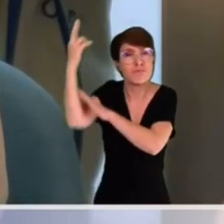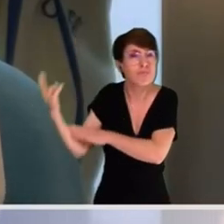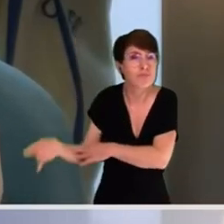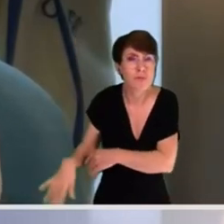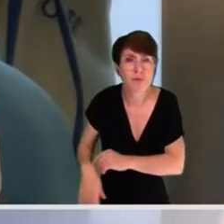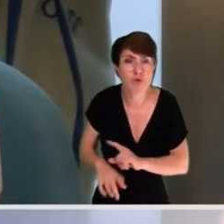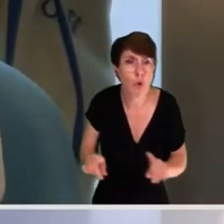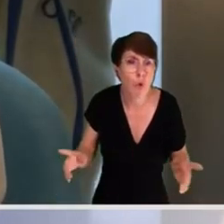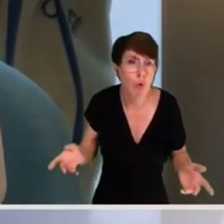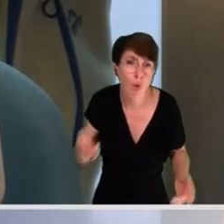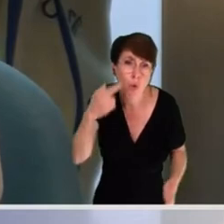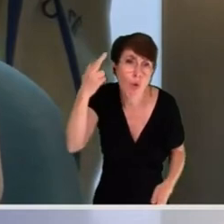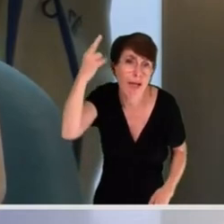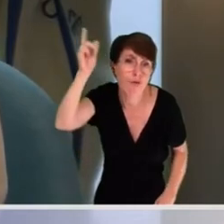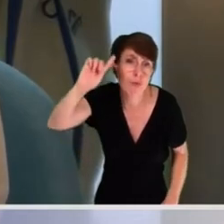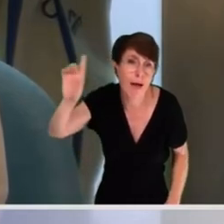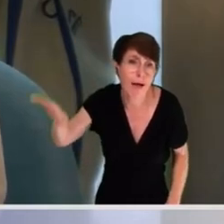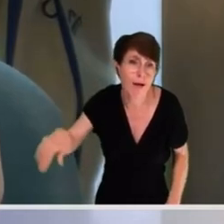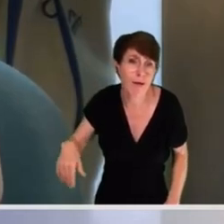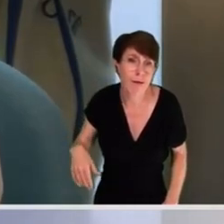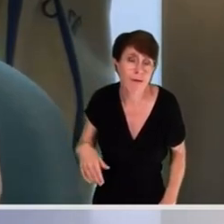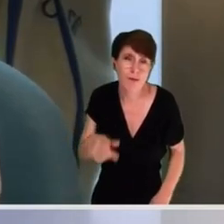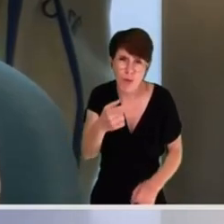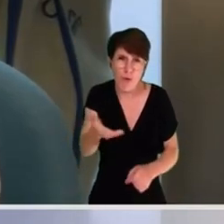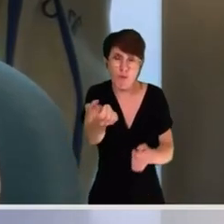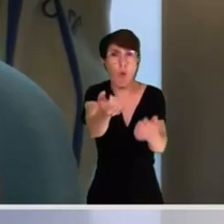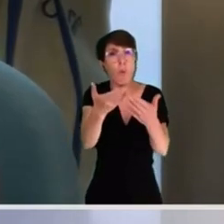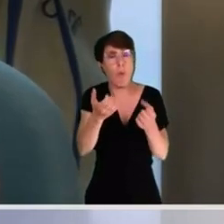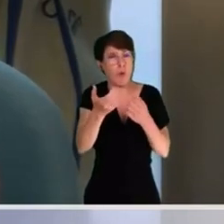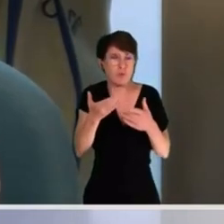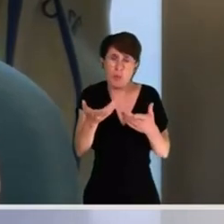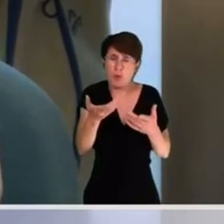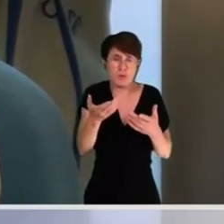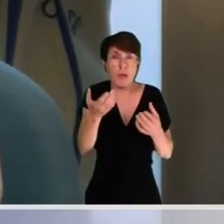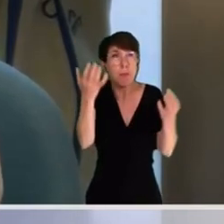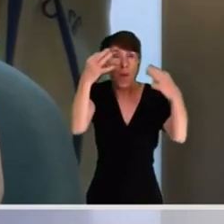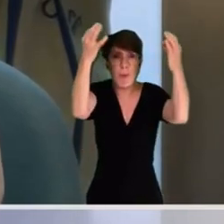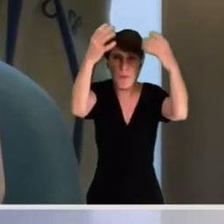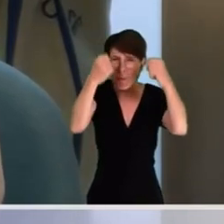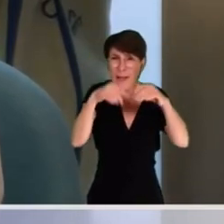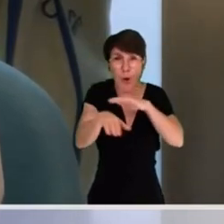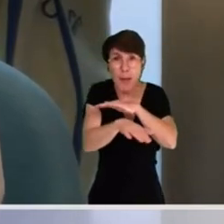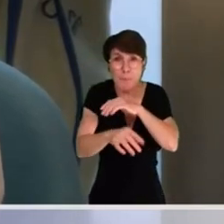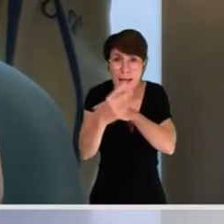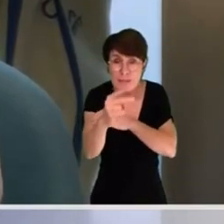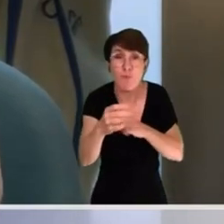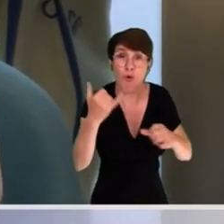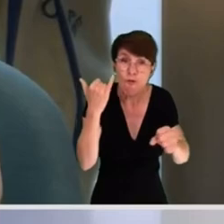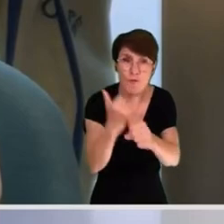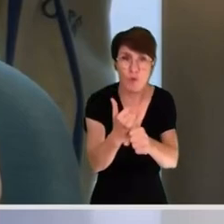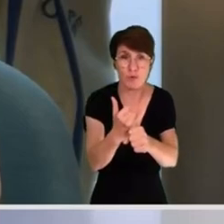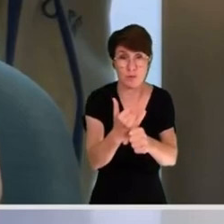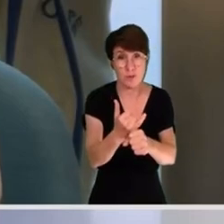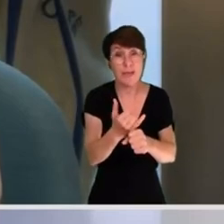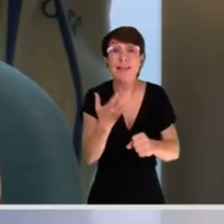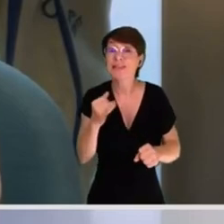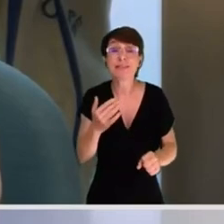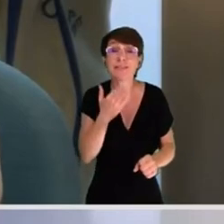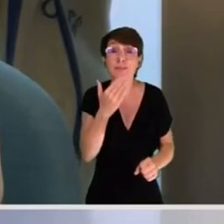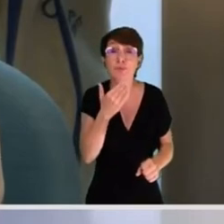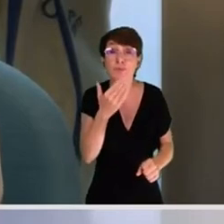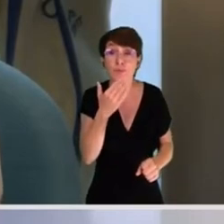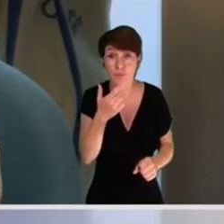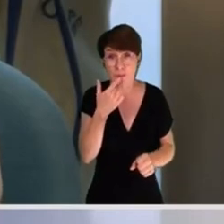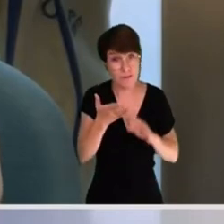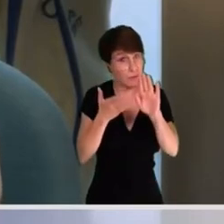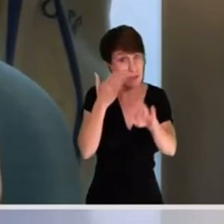le propose à partir de bases fausses. Et je crois que sinon, on ne permettra pas aux générations futures de